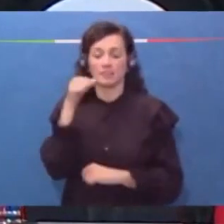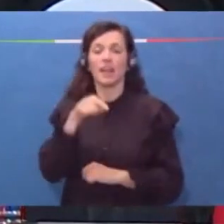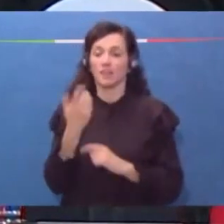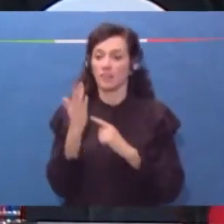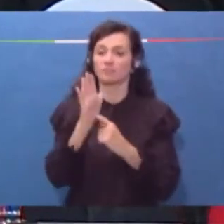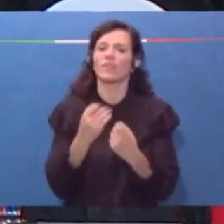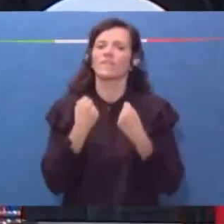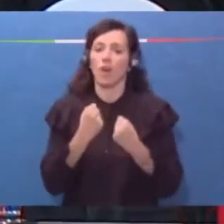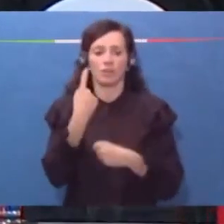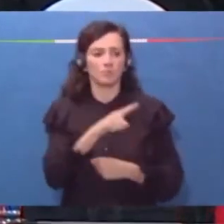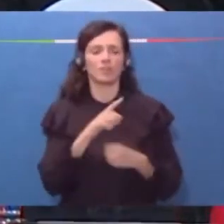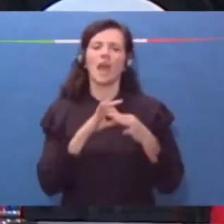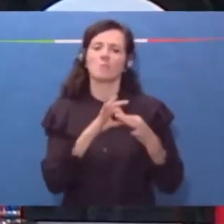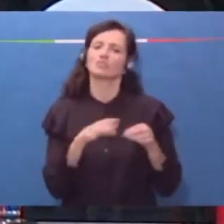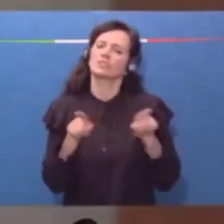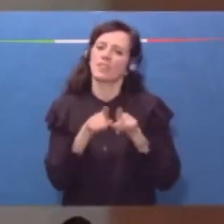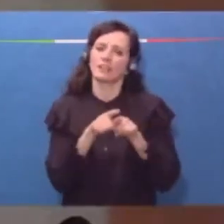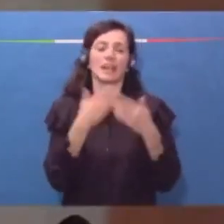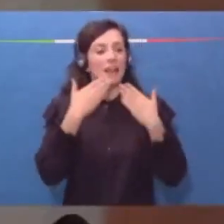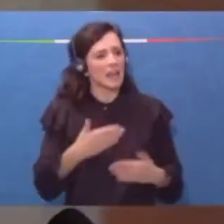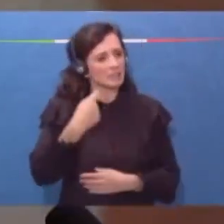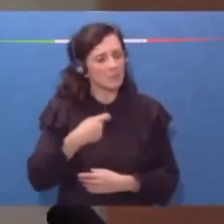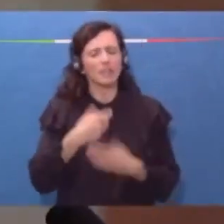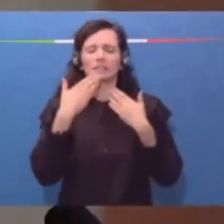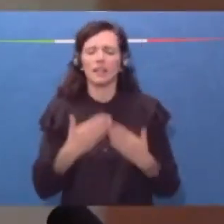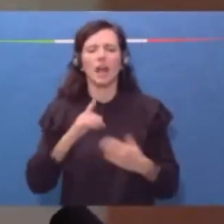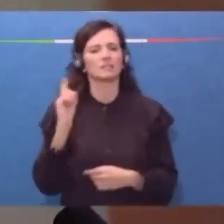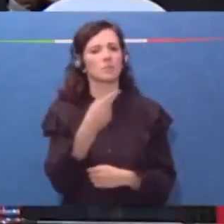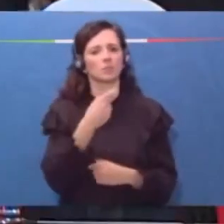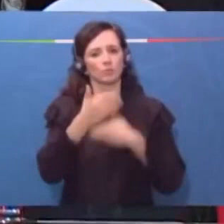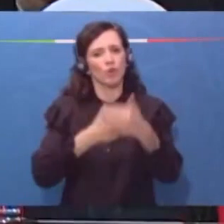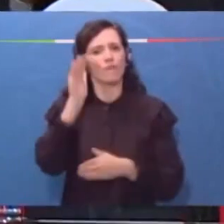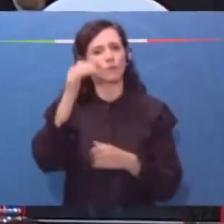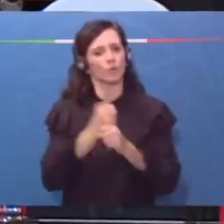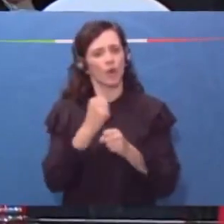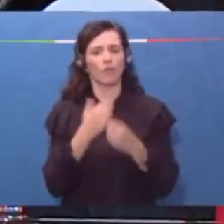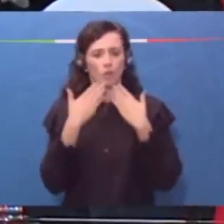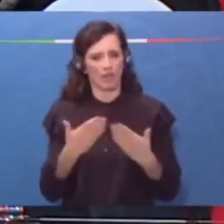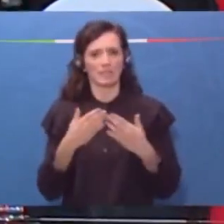questa l'amicizia fraterna che ci lega. Grazie Presidente, grazie per tutto quello che ci rimane da fare.